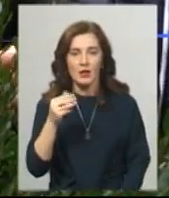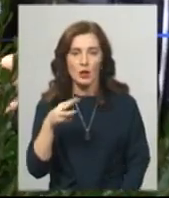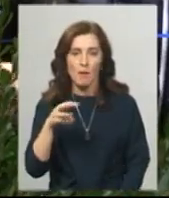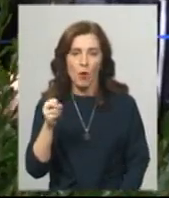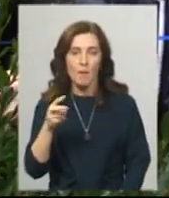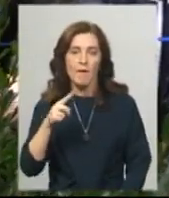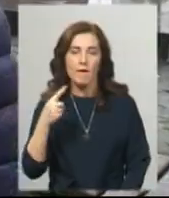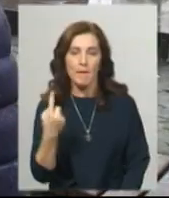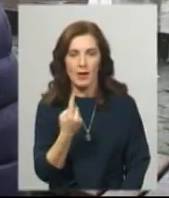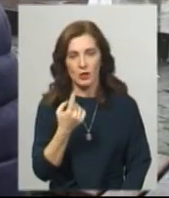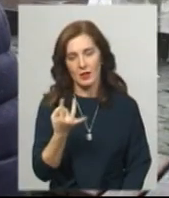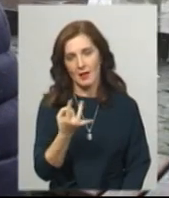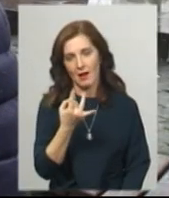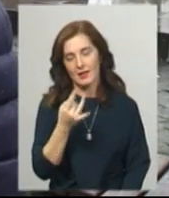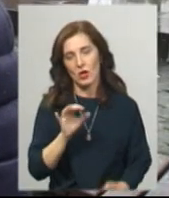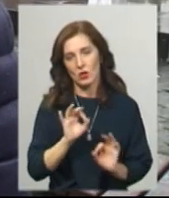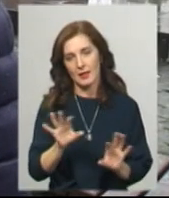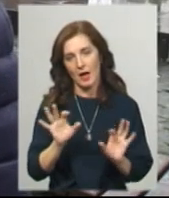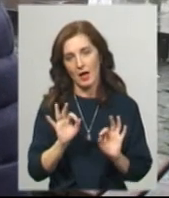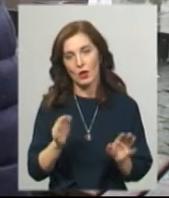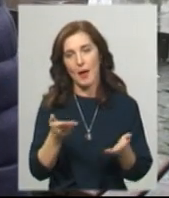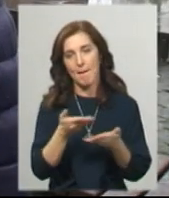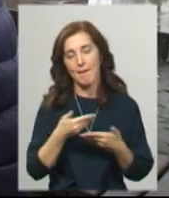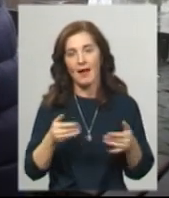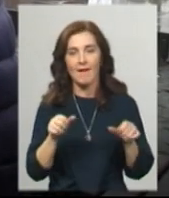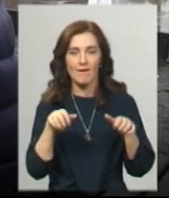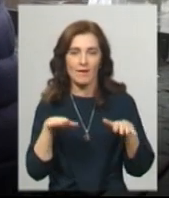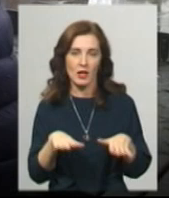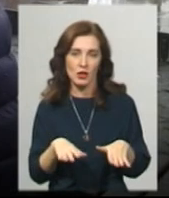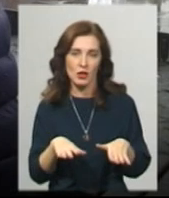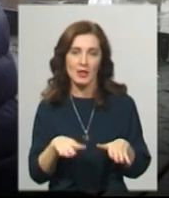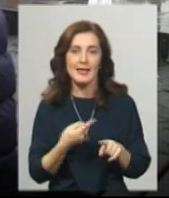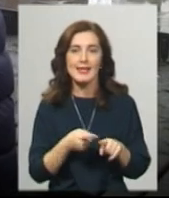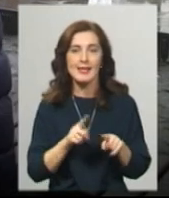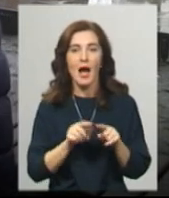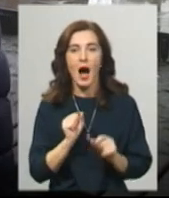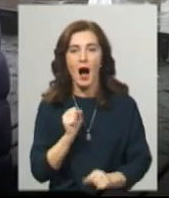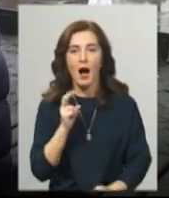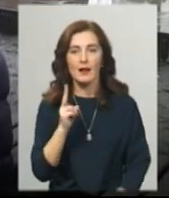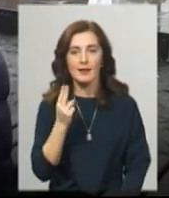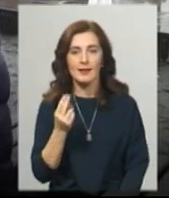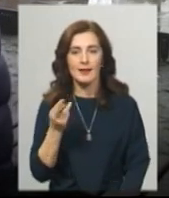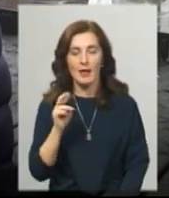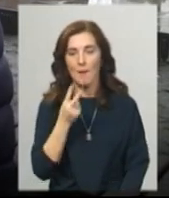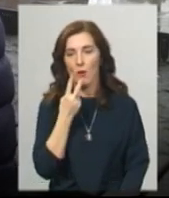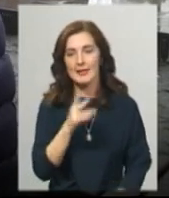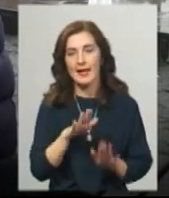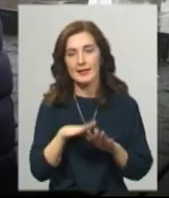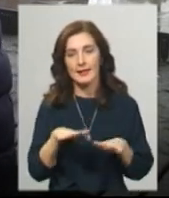заступниця директора департаменту Світлана Губай. Ми вирішили цією акцією показати дітям,